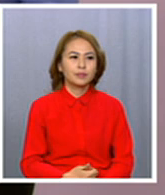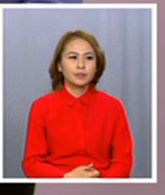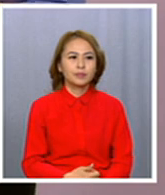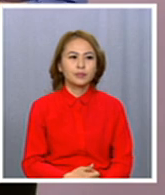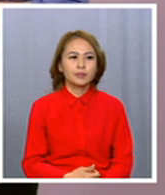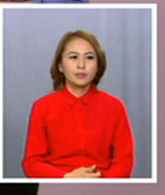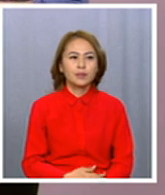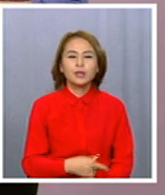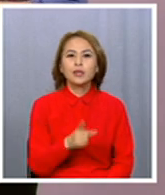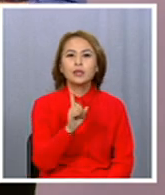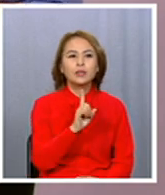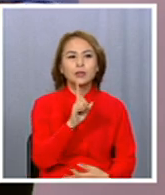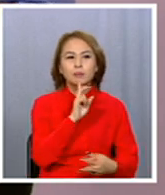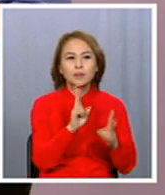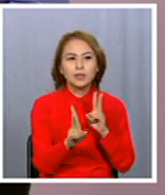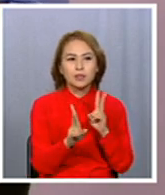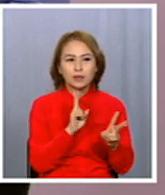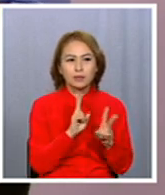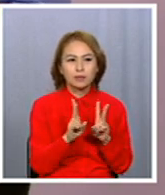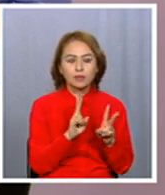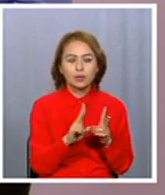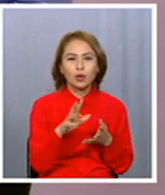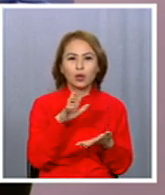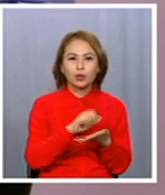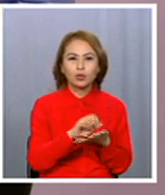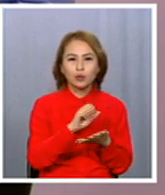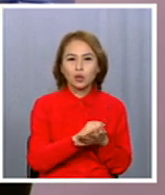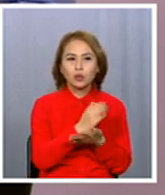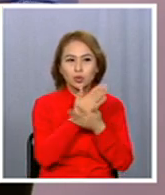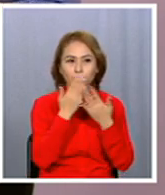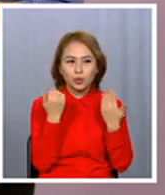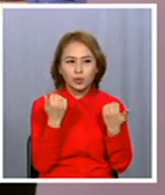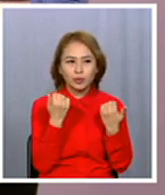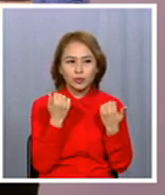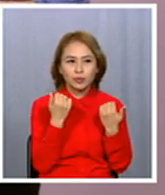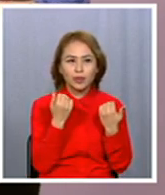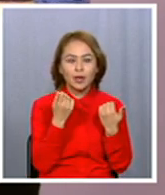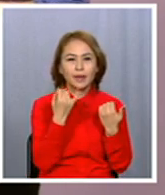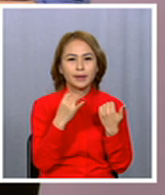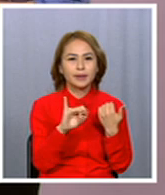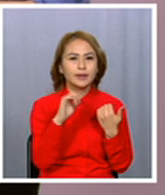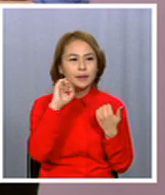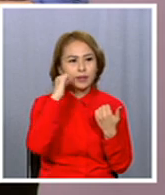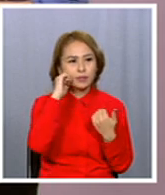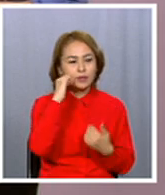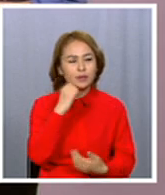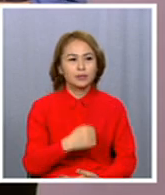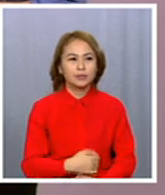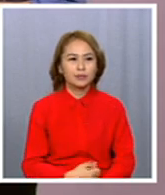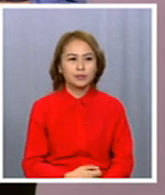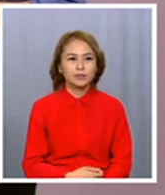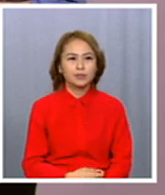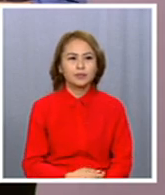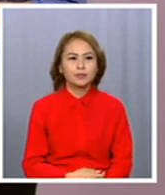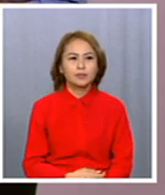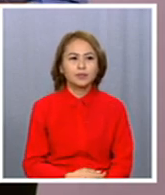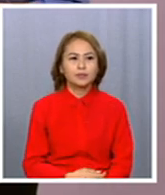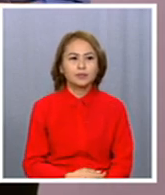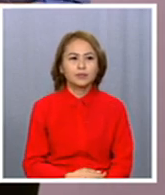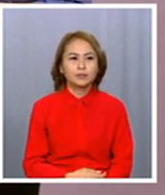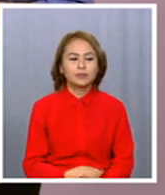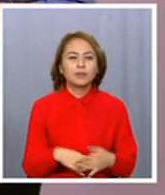Неден пісірейін? Ұн жоқ қой. Әй, кемпір ай.